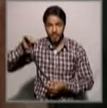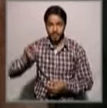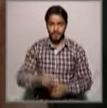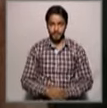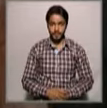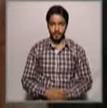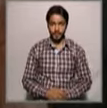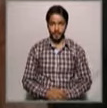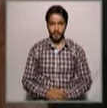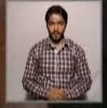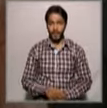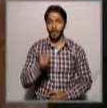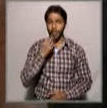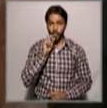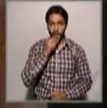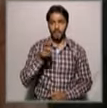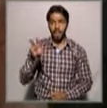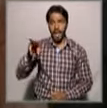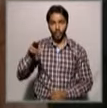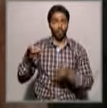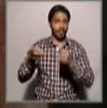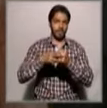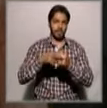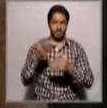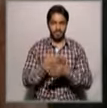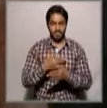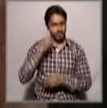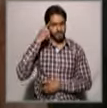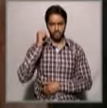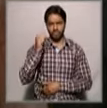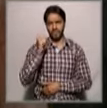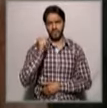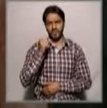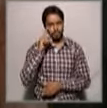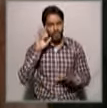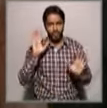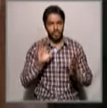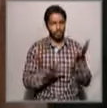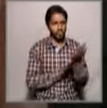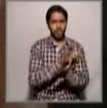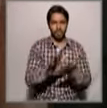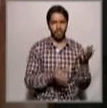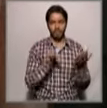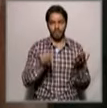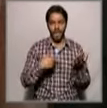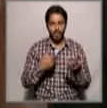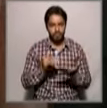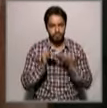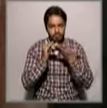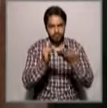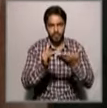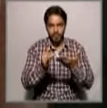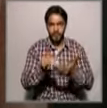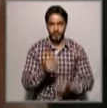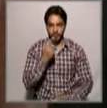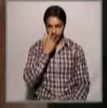وابني. رافض، فمش عارفين بصراحه نوصل لحل المشكله دي. طيب فيا ريت